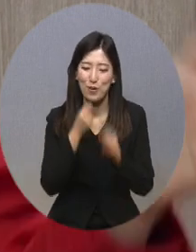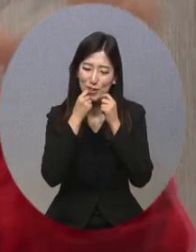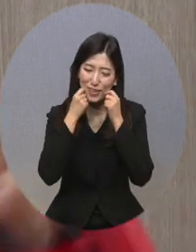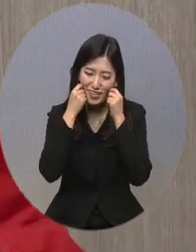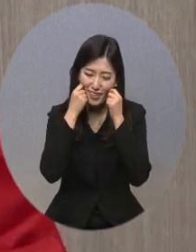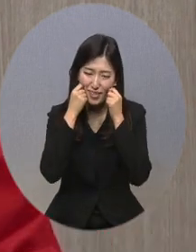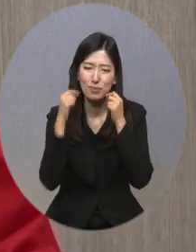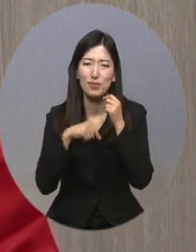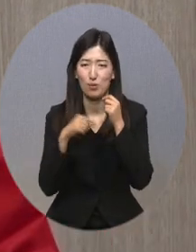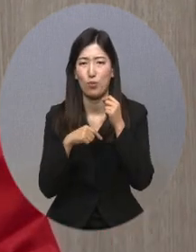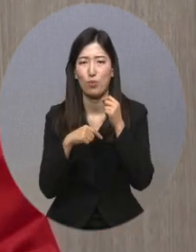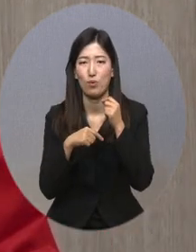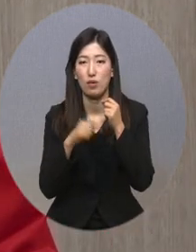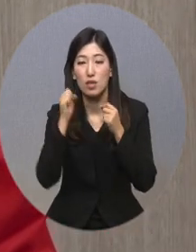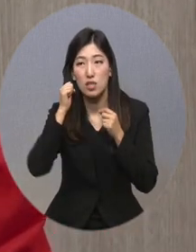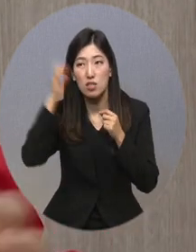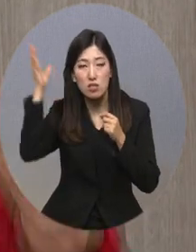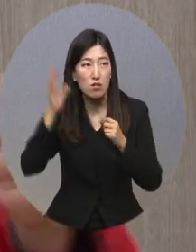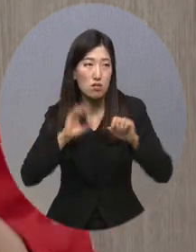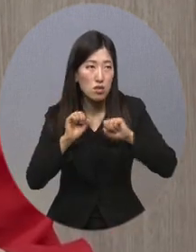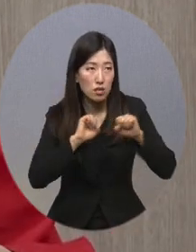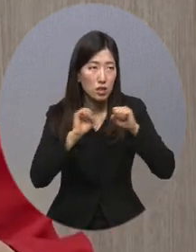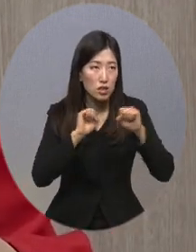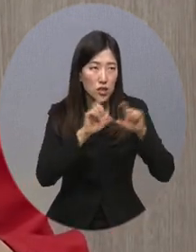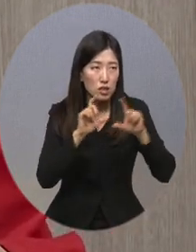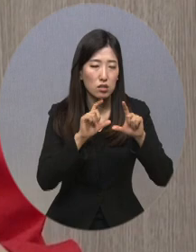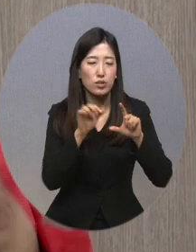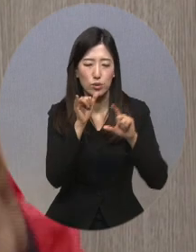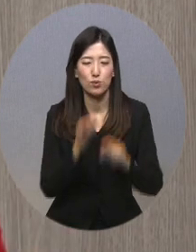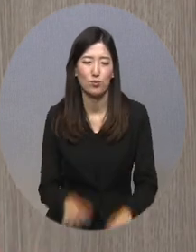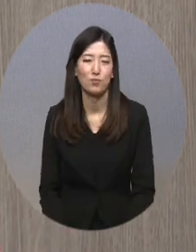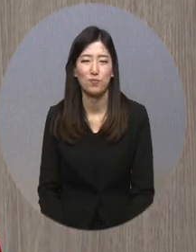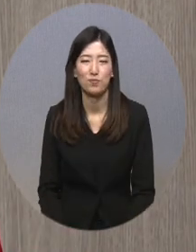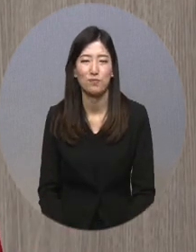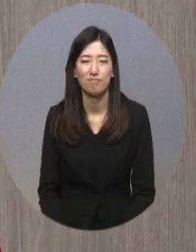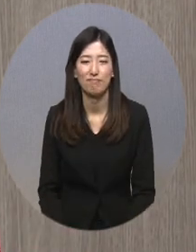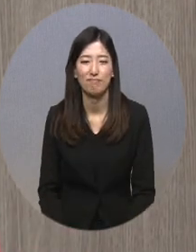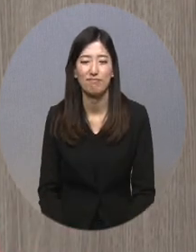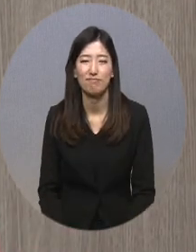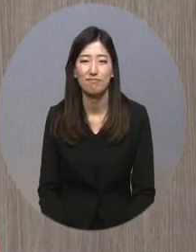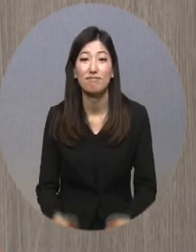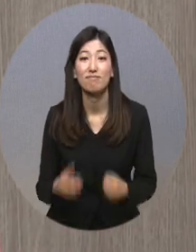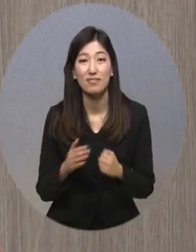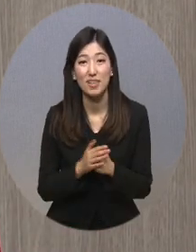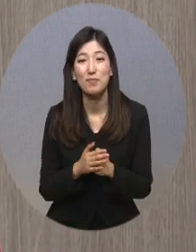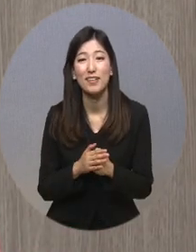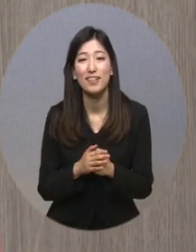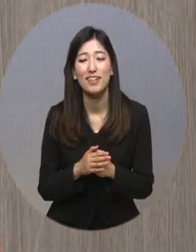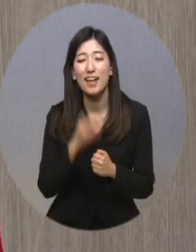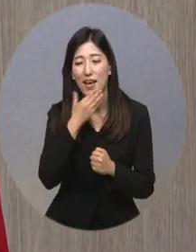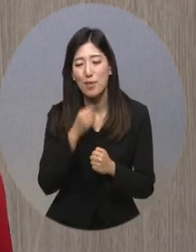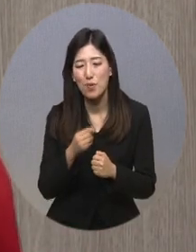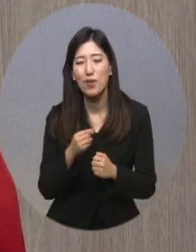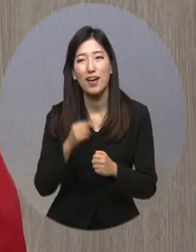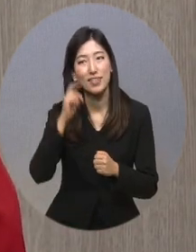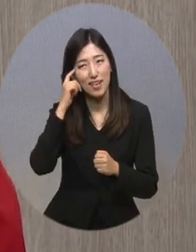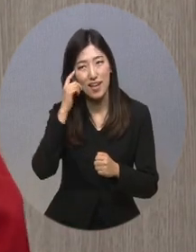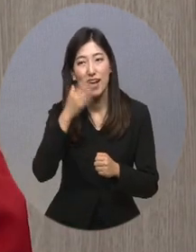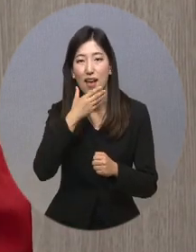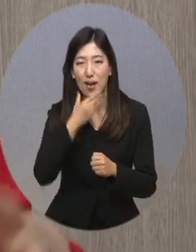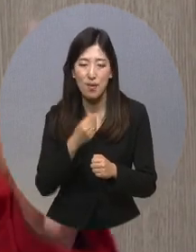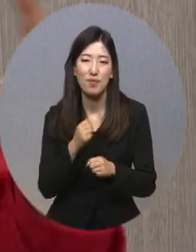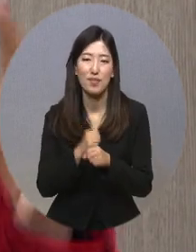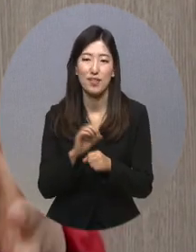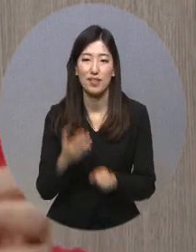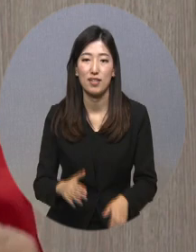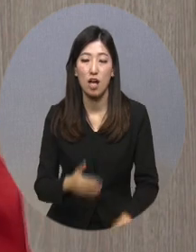다시 회복을 해야 돼요. 예, 원래 상태로 그게 가장 행복한 길이기 때문에 예, 우리가 너무 이렇게